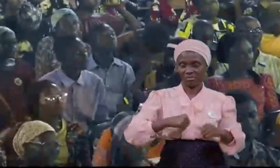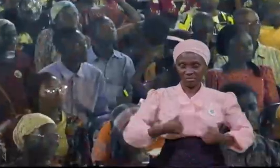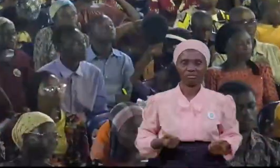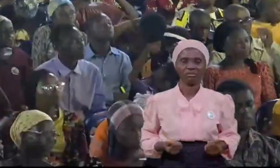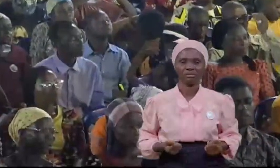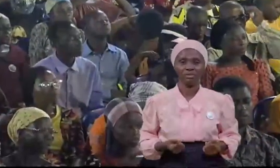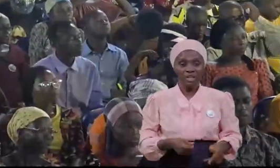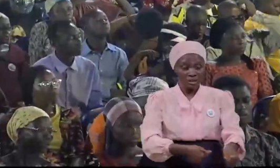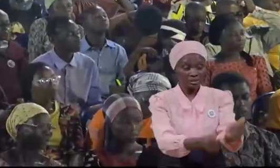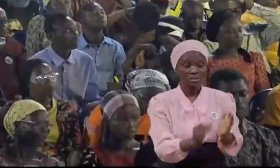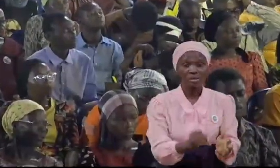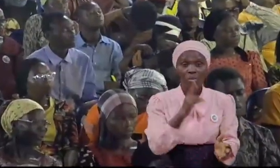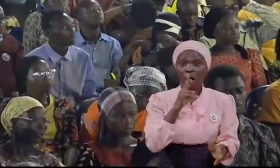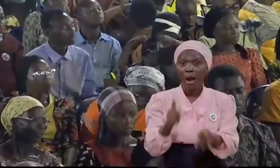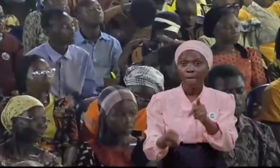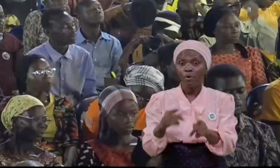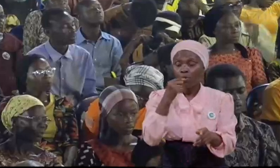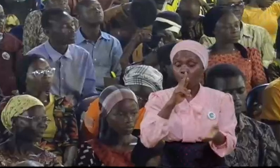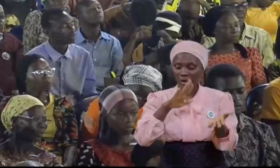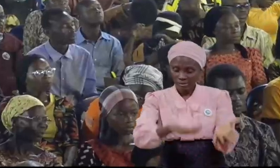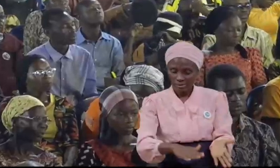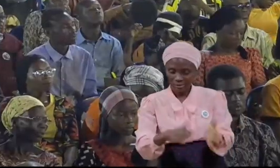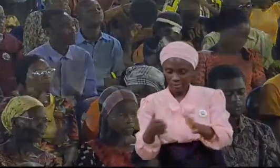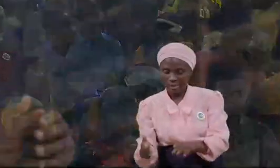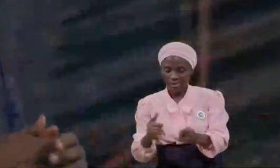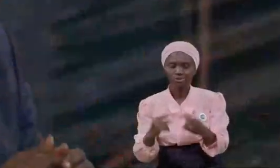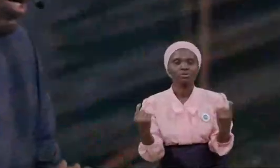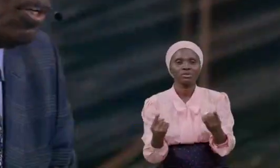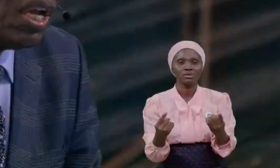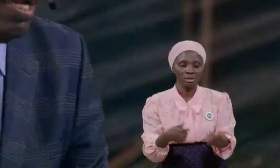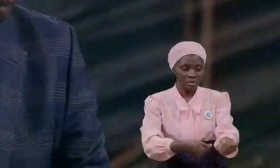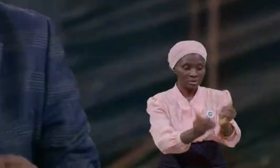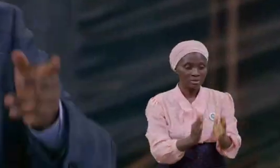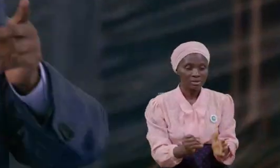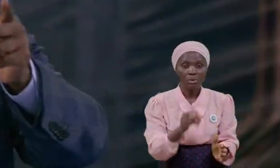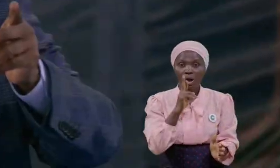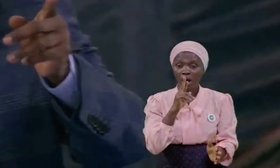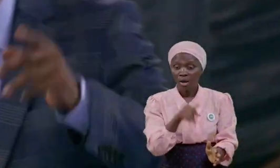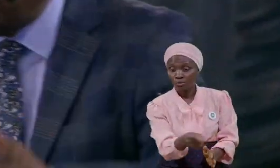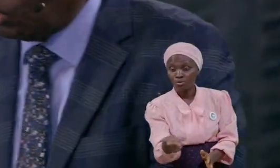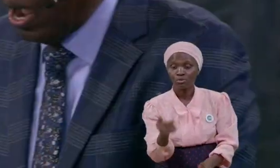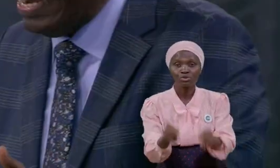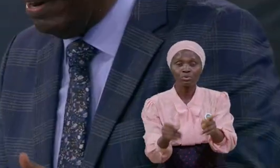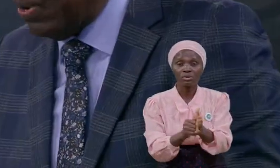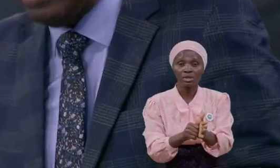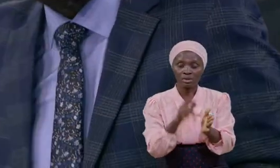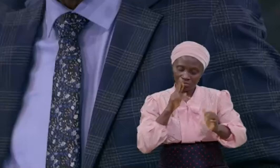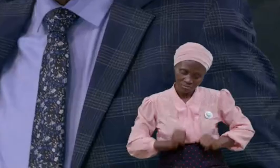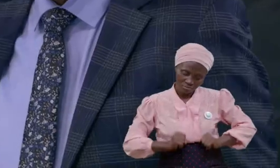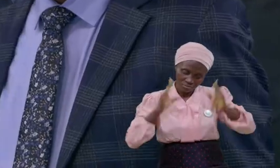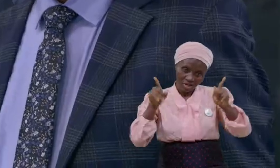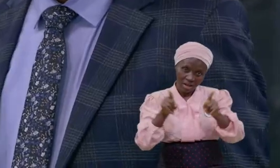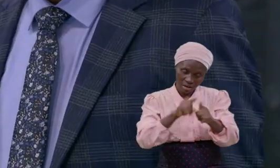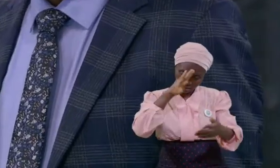sont morts au péché. Les disciples sont ceux-là qui sont dévoués comme fils. Les disciples sont ceux qui